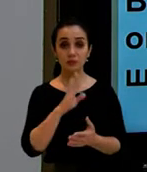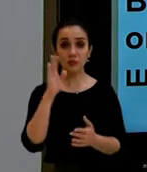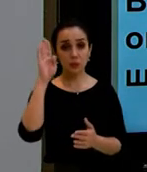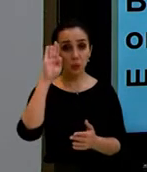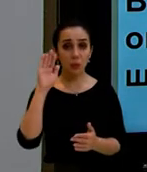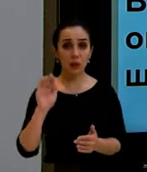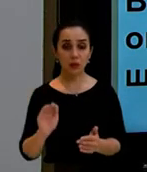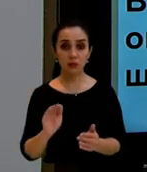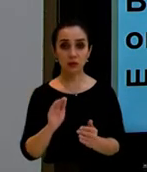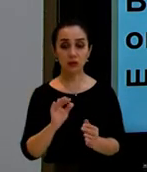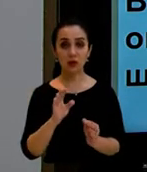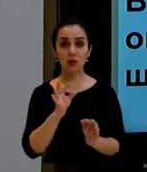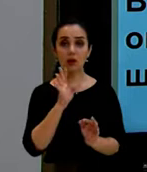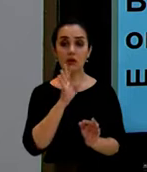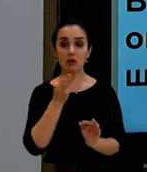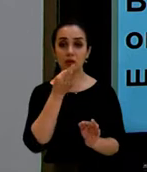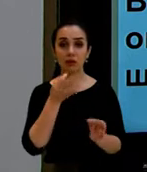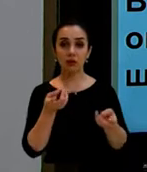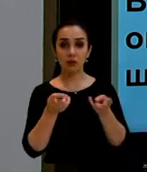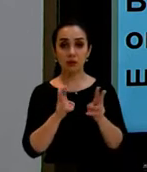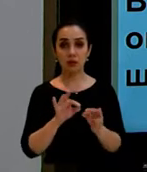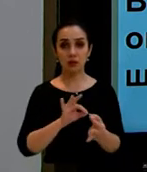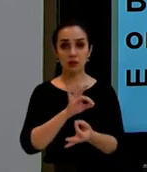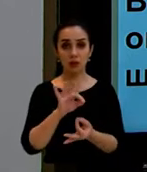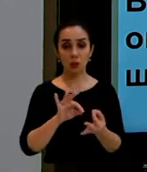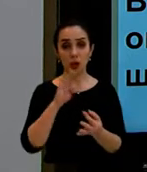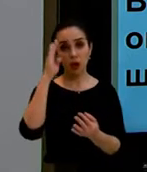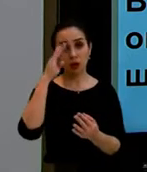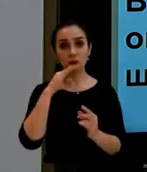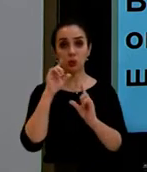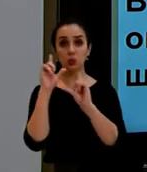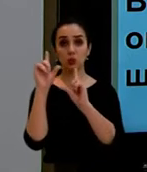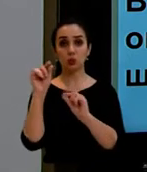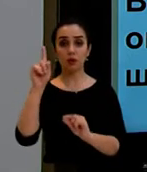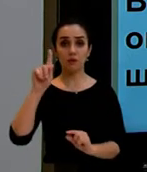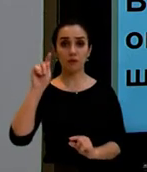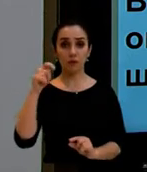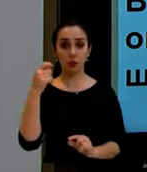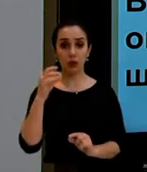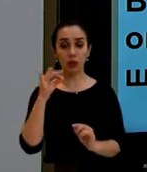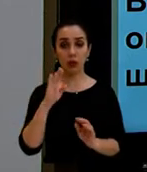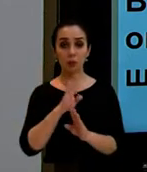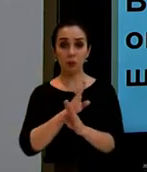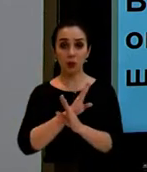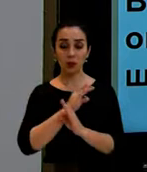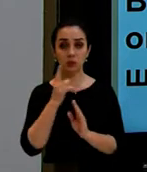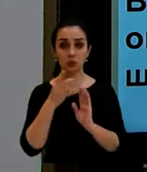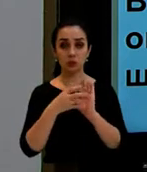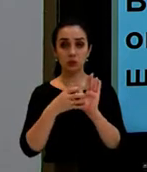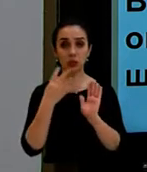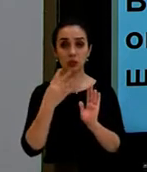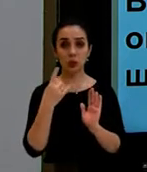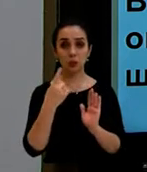Мальчик рано остался сиротой. Отец ушел на фронт и погиб в 1941 году.